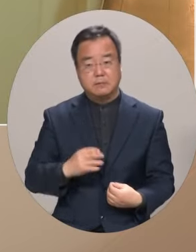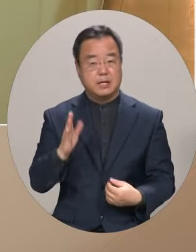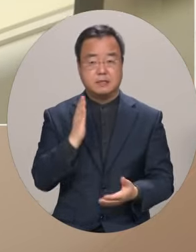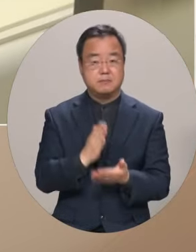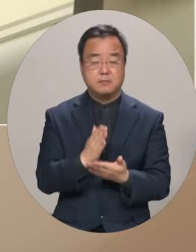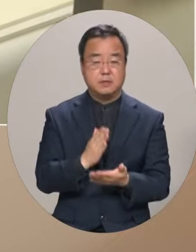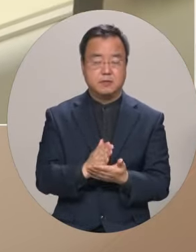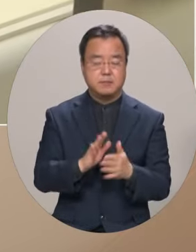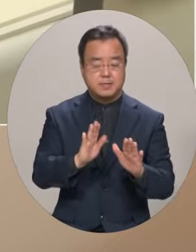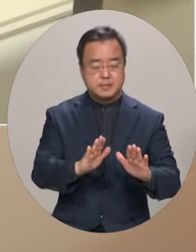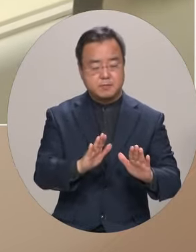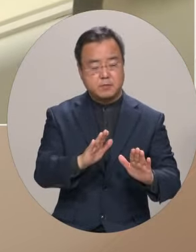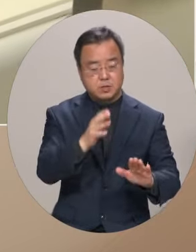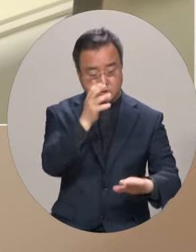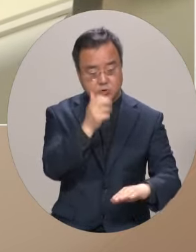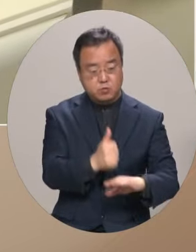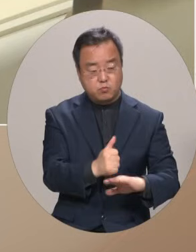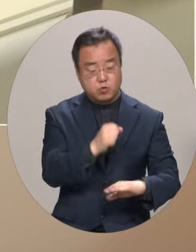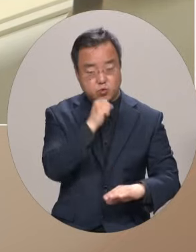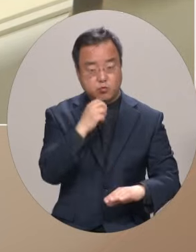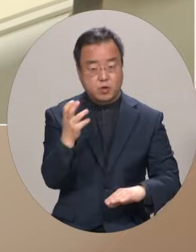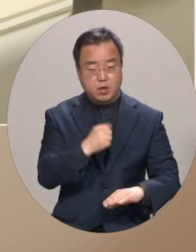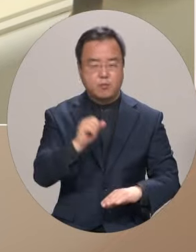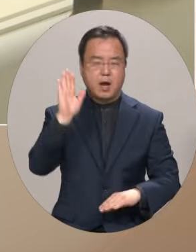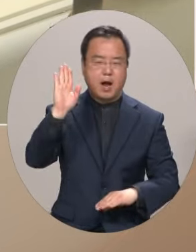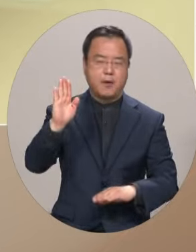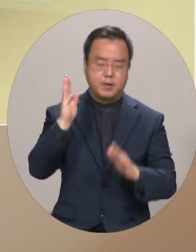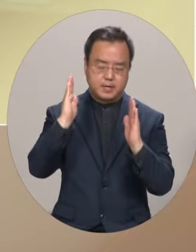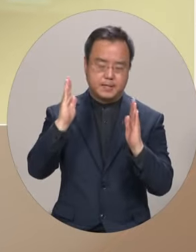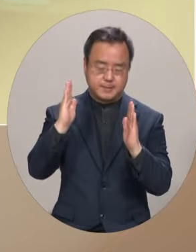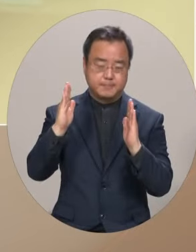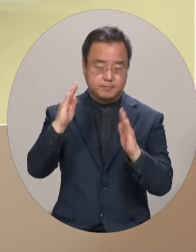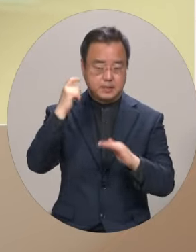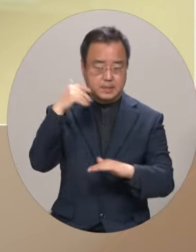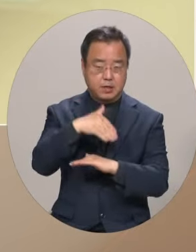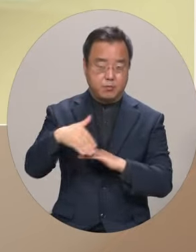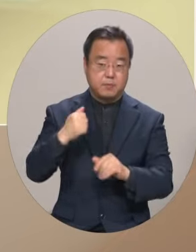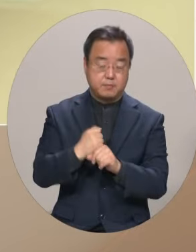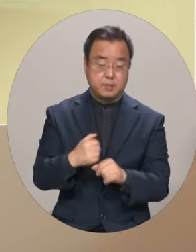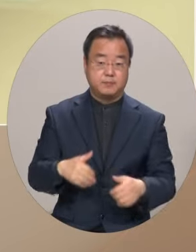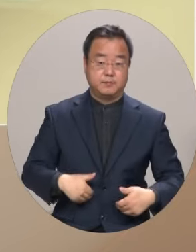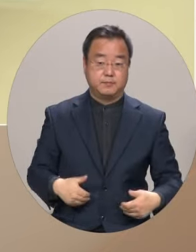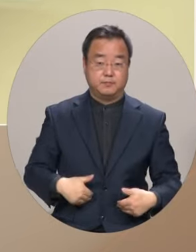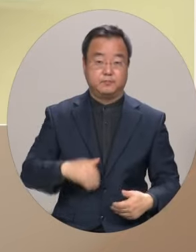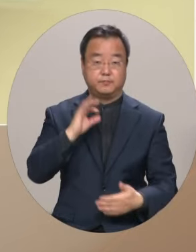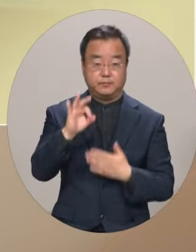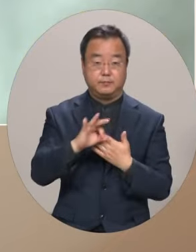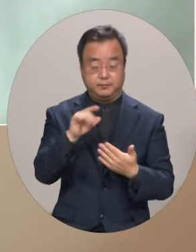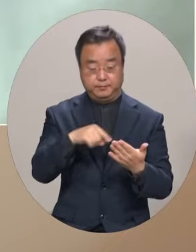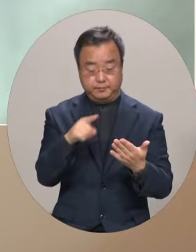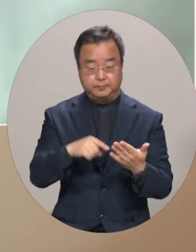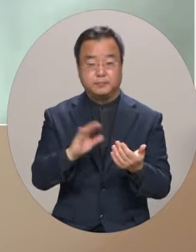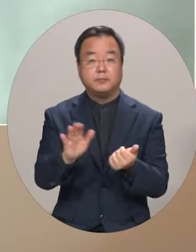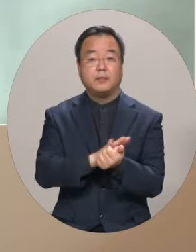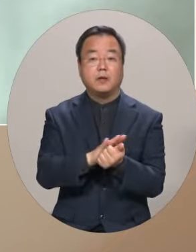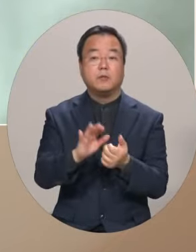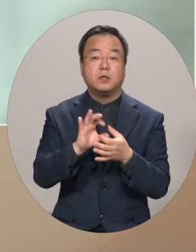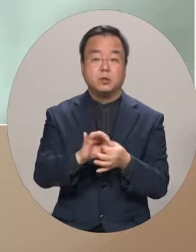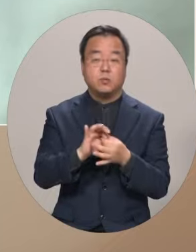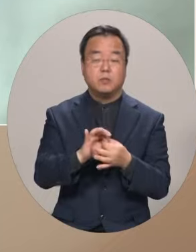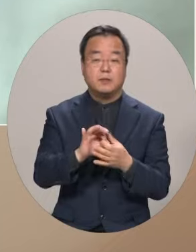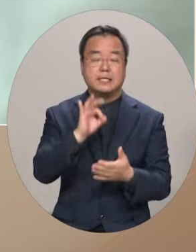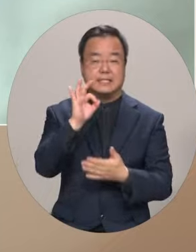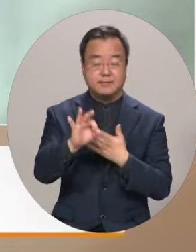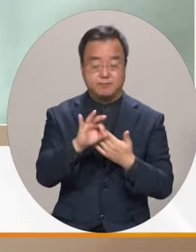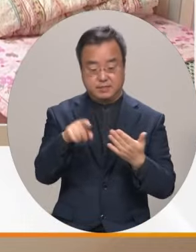학습 전략을 세우는 계기로 삼아야 하겠고요 그래서 먼저 이에서 가채점 서비스 사이트를 통해 꼭 가채점을